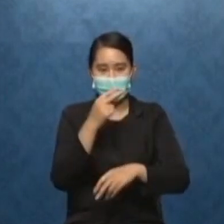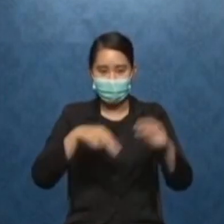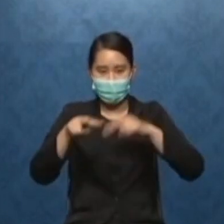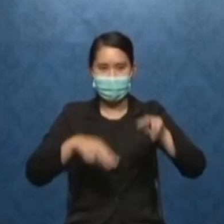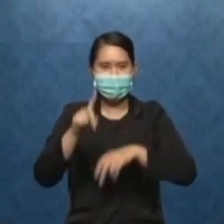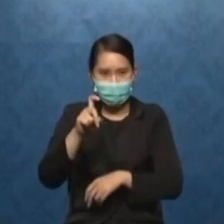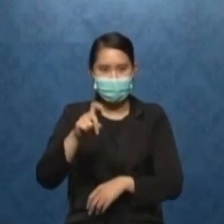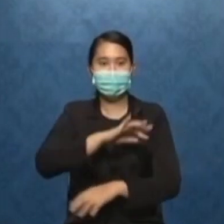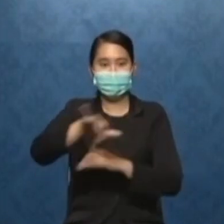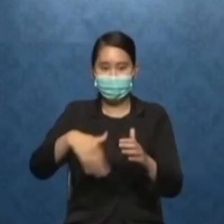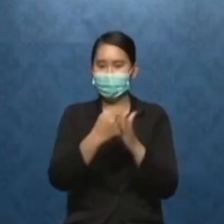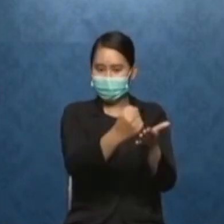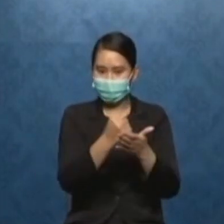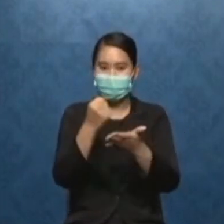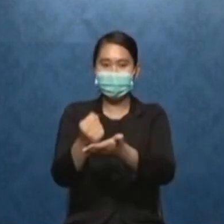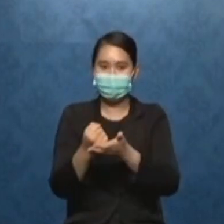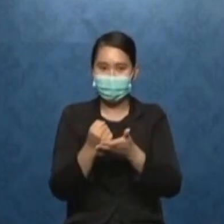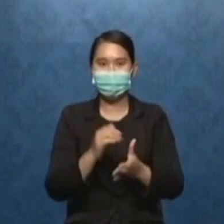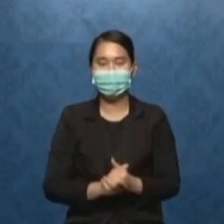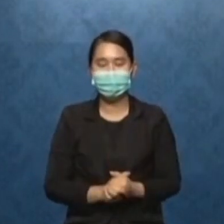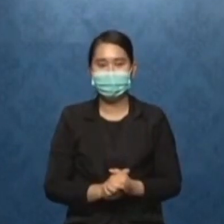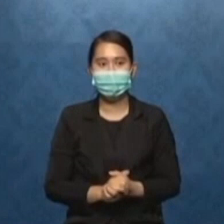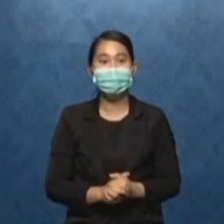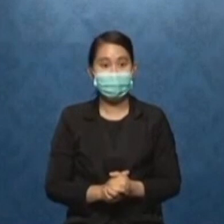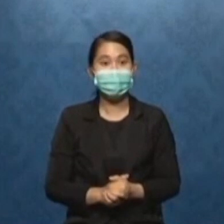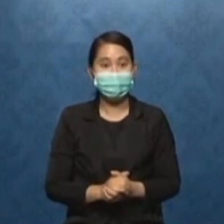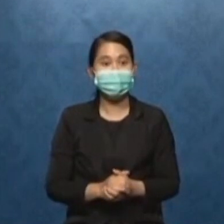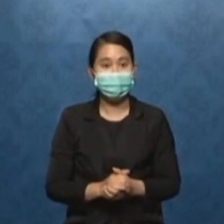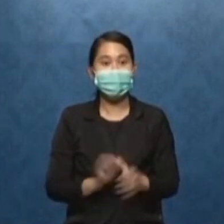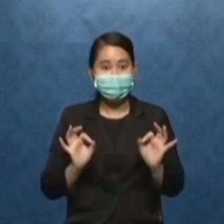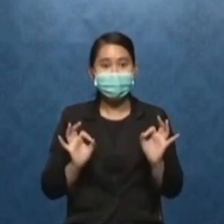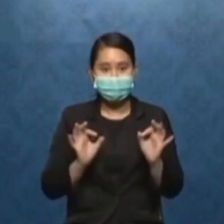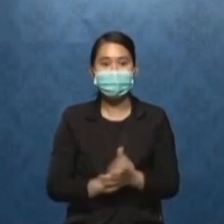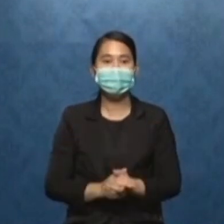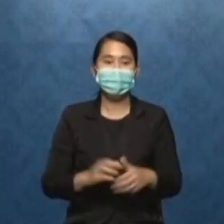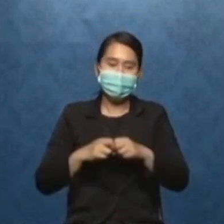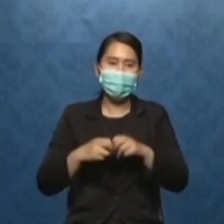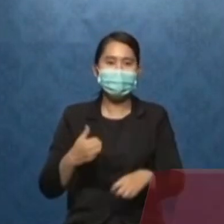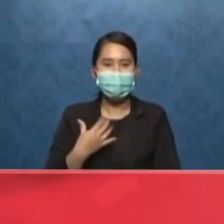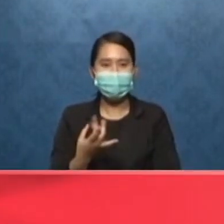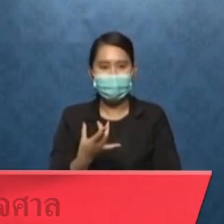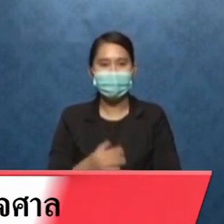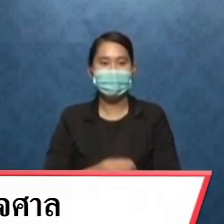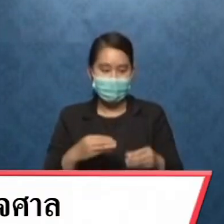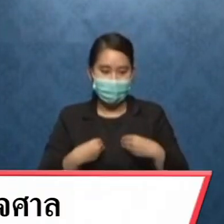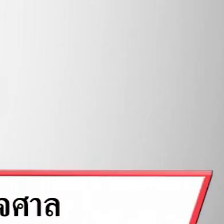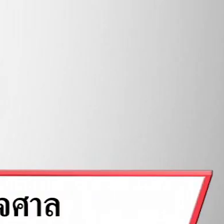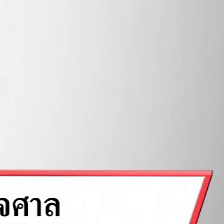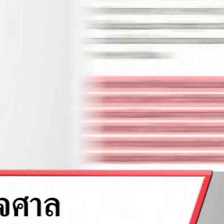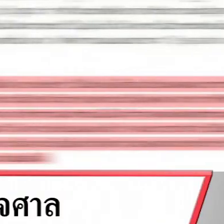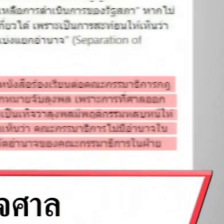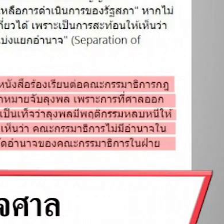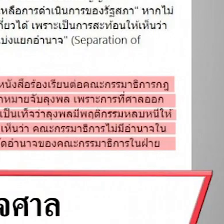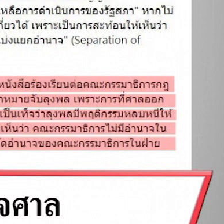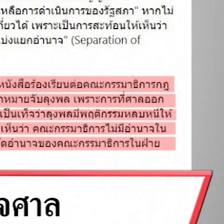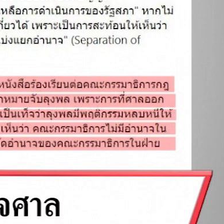ก.เงินกู้ที่อภิปรายกันทั้งวันเนี่ยก็มีเรื่องนี้ด้วยนะครับขณะที่ผู้ช่วยศาสตราจารย์ดร.พรสันเลี้ยงบุญเลิศชัยอาจารย์คณะนิติจุ